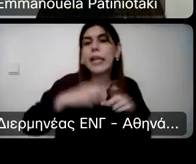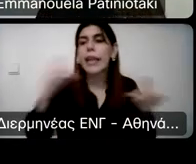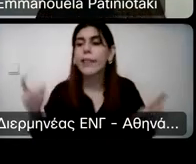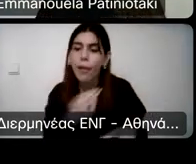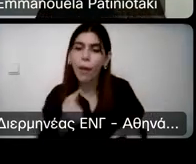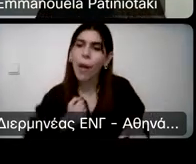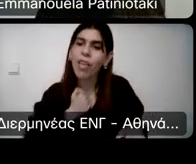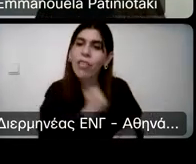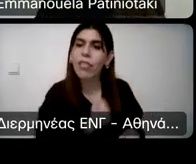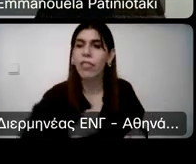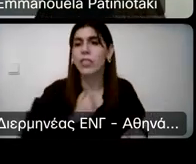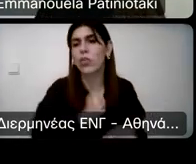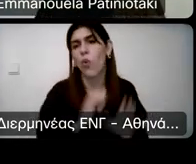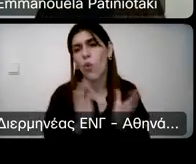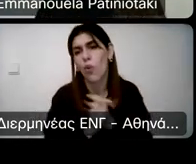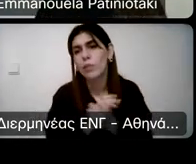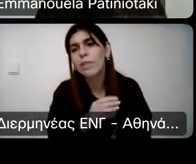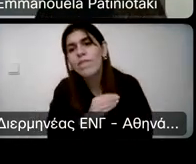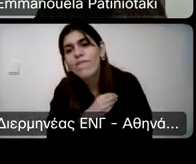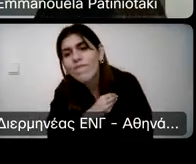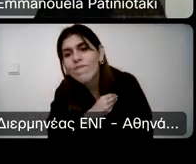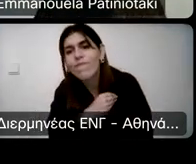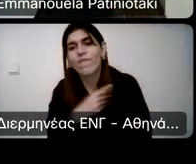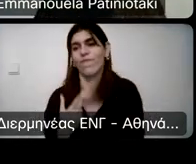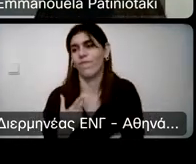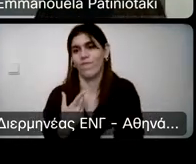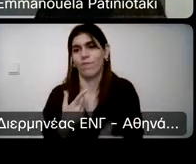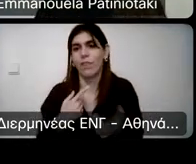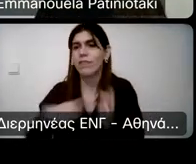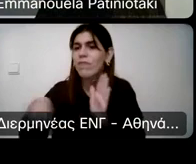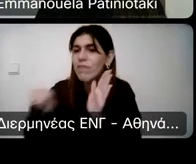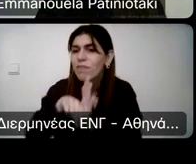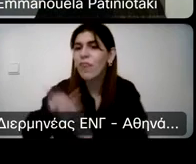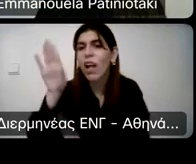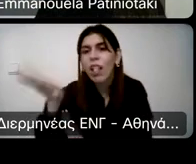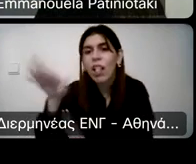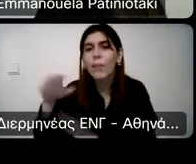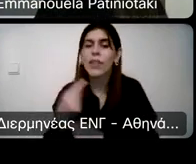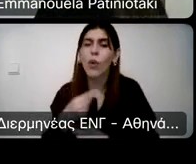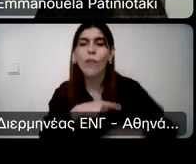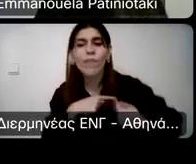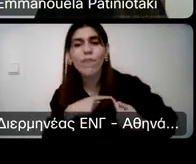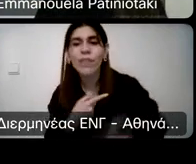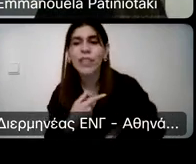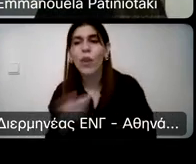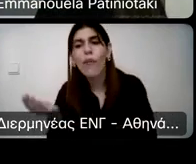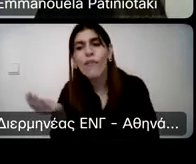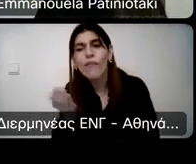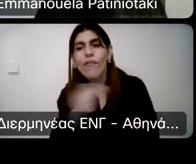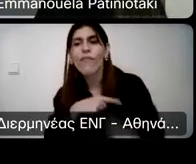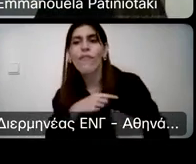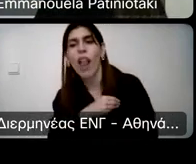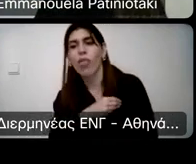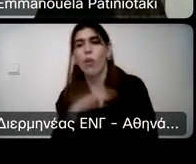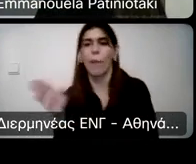το ανάπηρο σώμα, μειωτικά περιβάλλοντα, σε περιβάλλοντα φιλανθρωπίας προς τον ανάπηρο πληθυσμό. Βλέπουμε